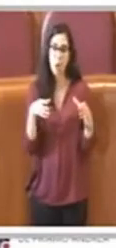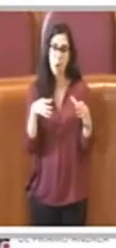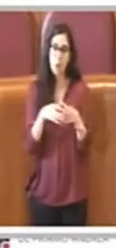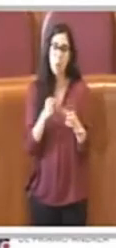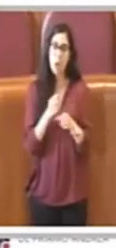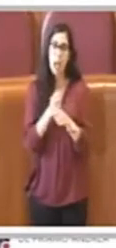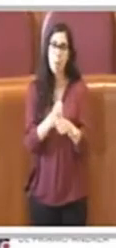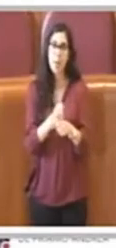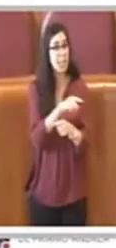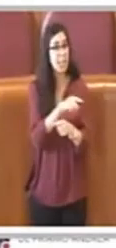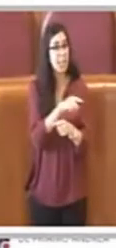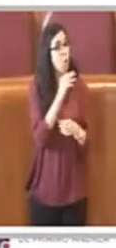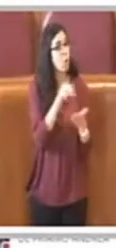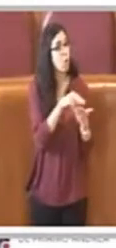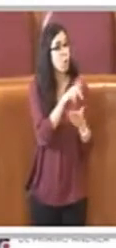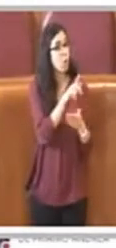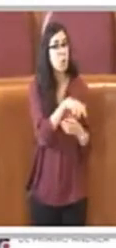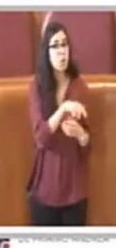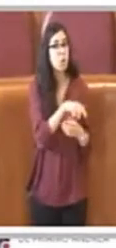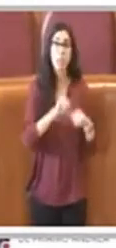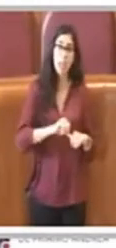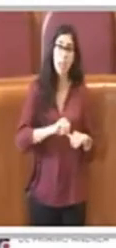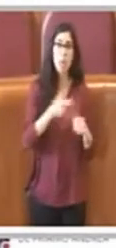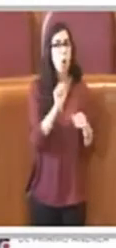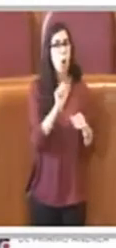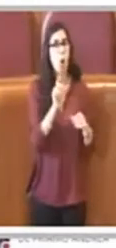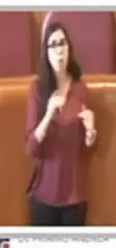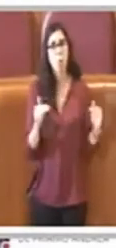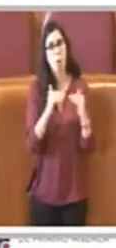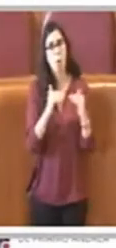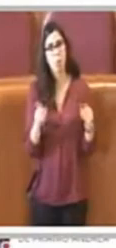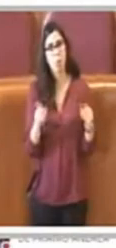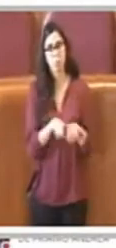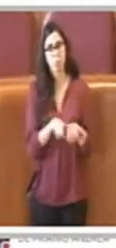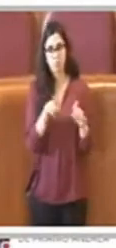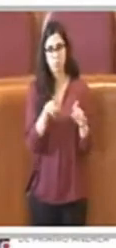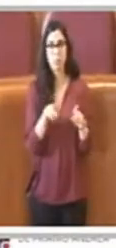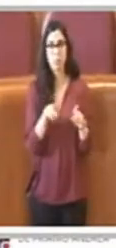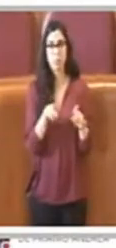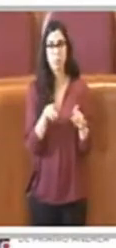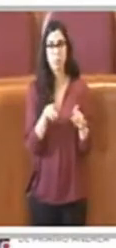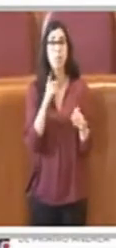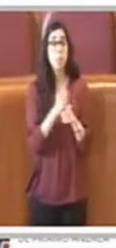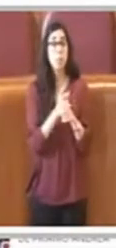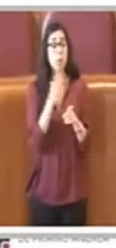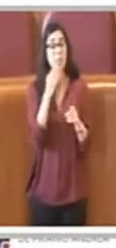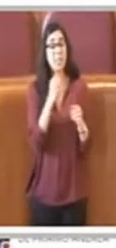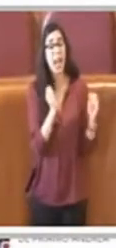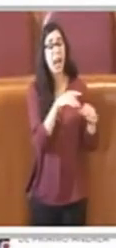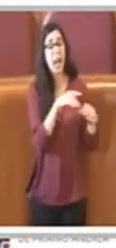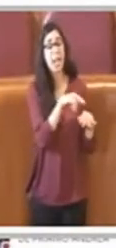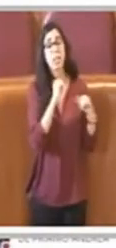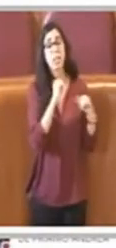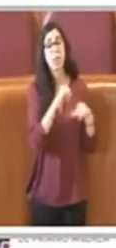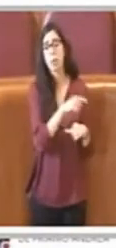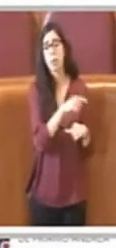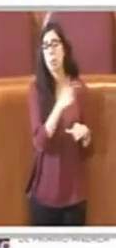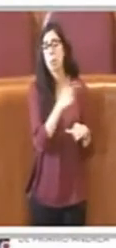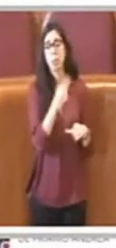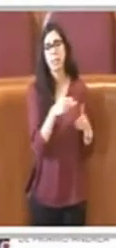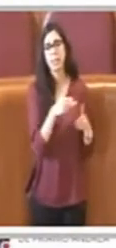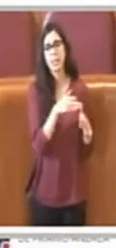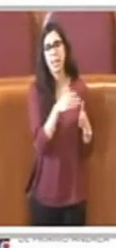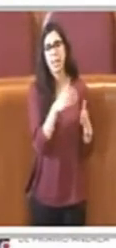rappresentativo. Bisognava eventualmente prevedere delle aggregazioni, ma questa strada non è risultata percorribile.